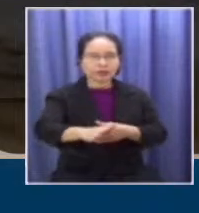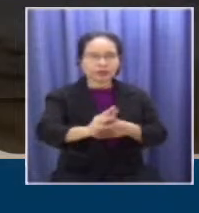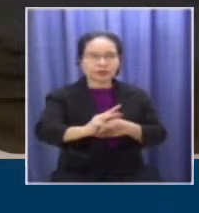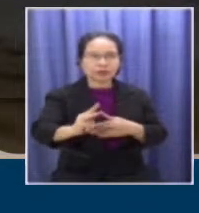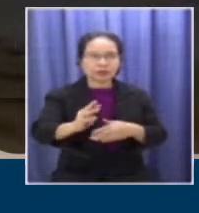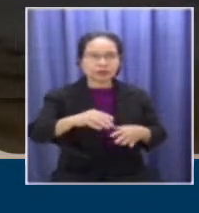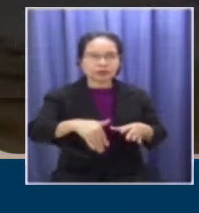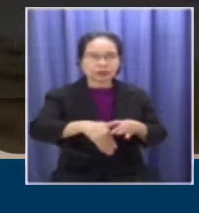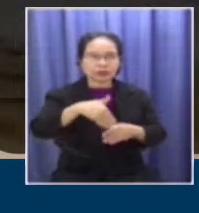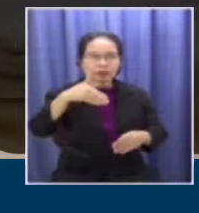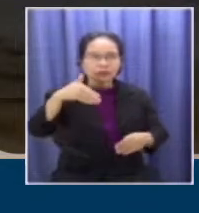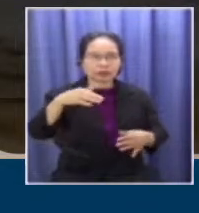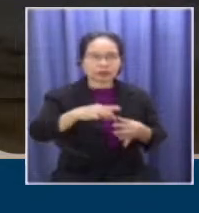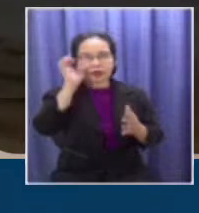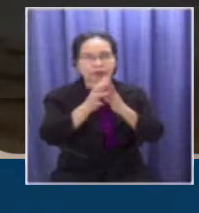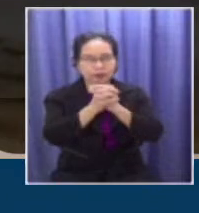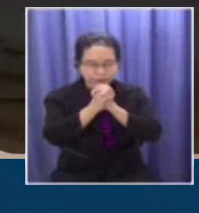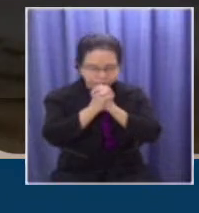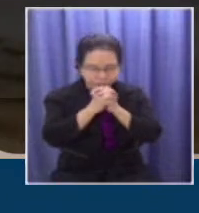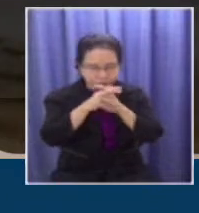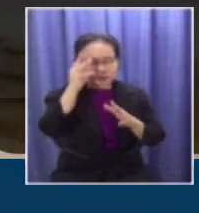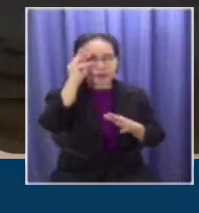da wɔsrɛ no pii sɛ